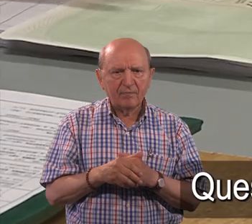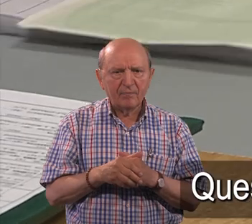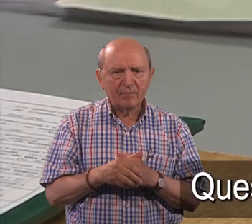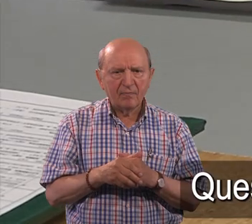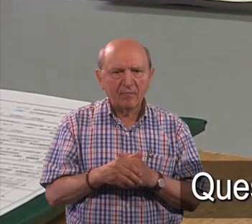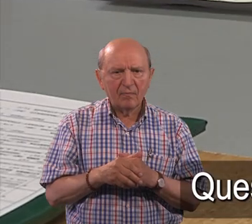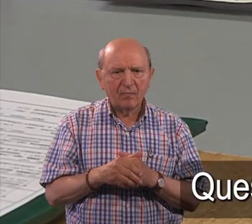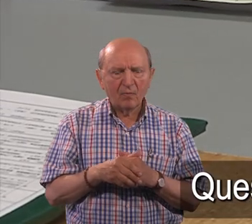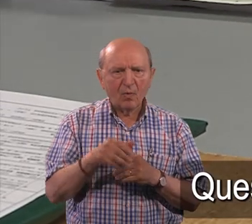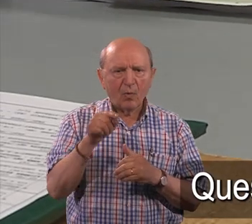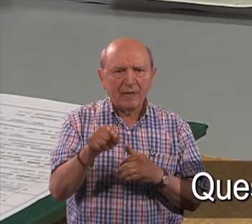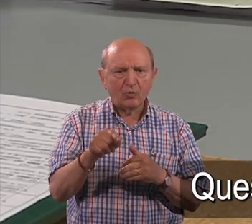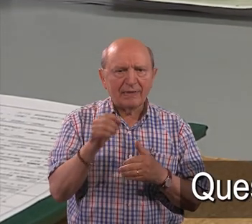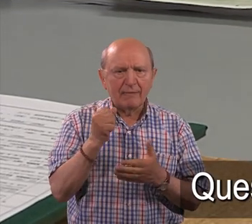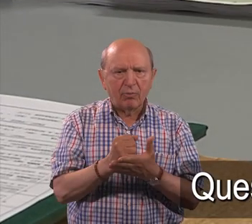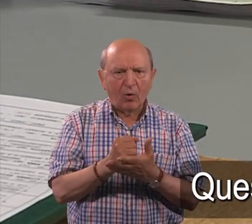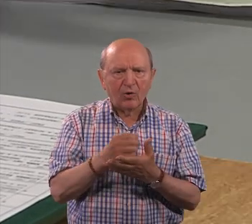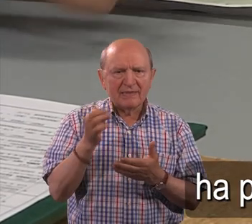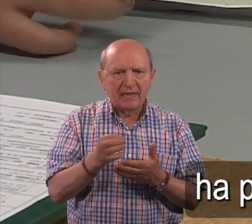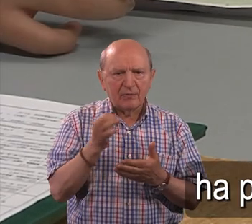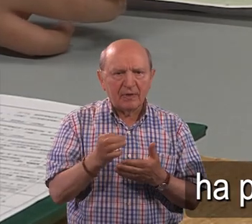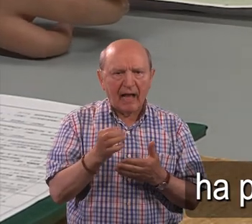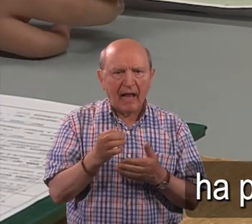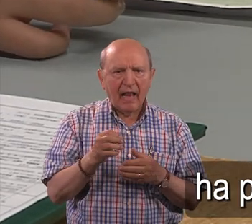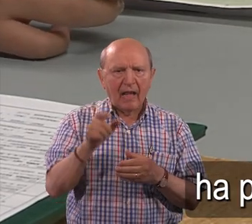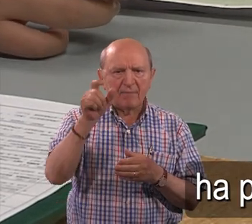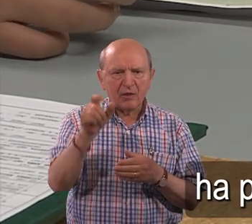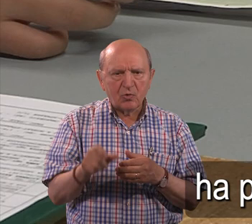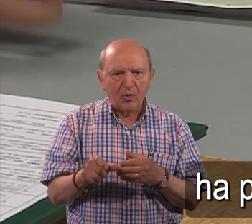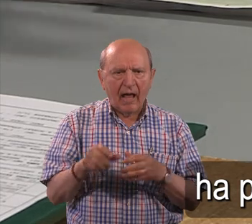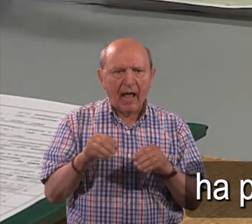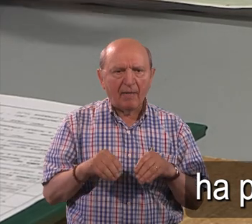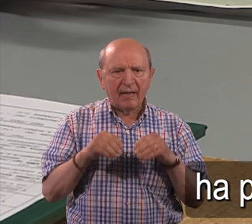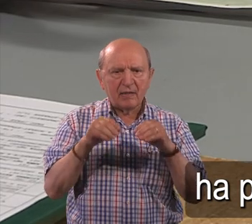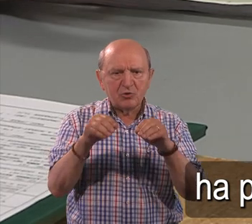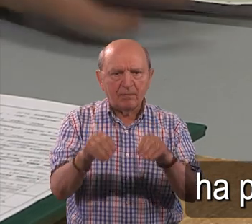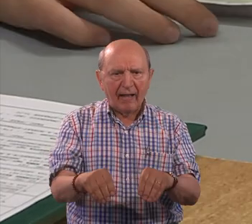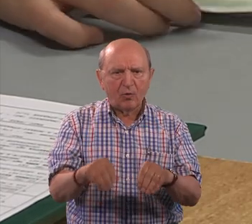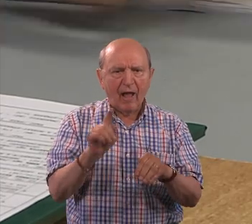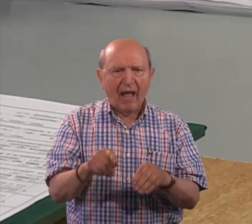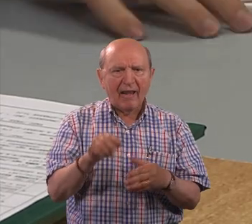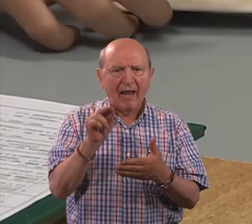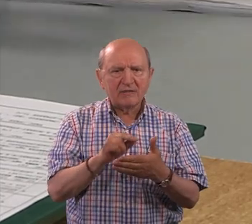questo timbro significa il Signore Rossi ha partecipato alle elezioni provinciali